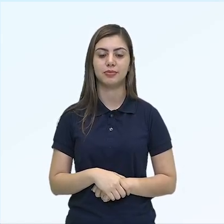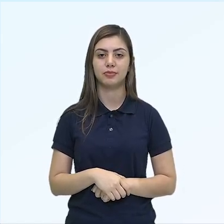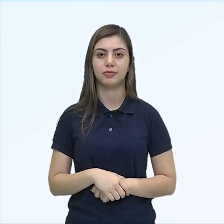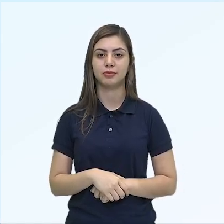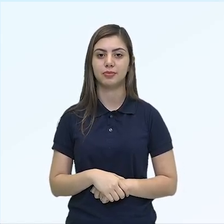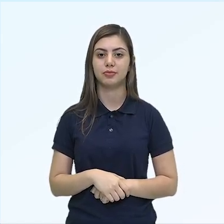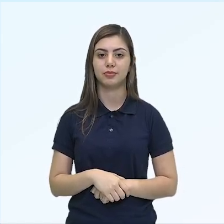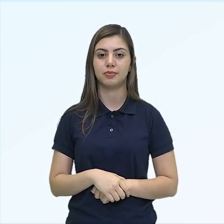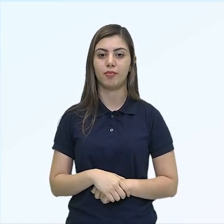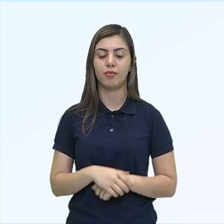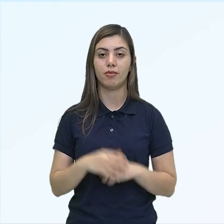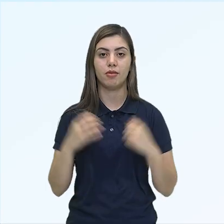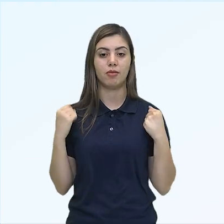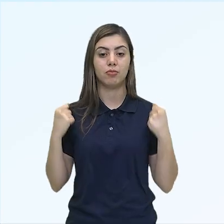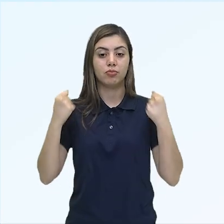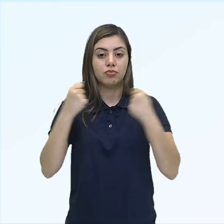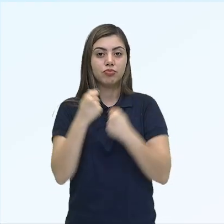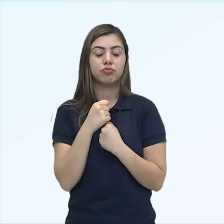Coat, casaco.